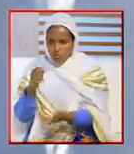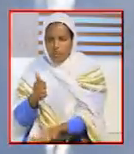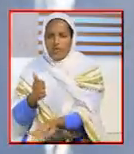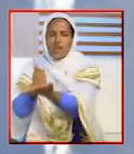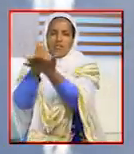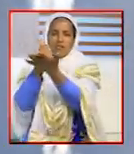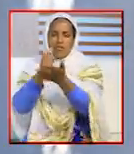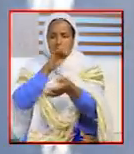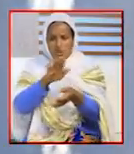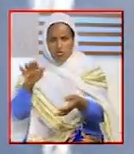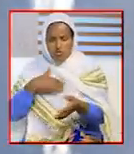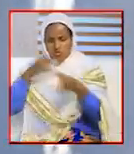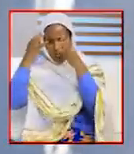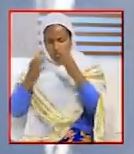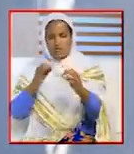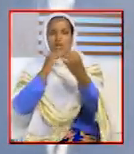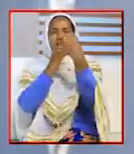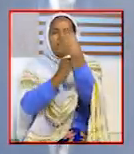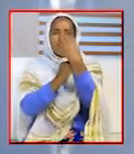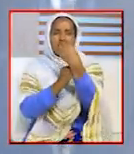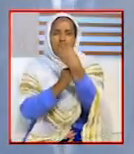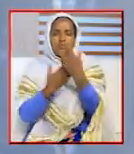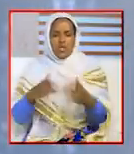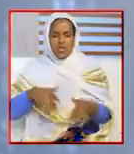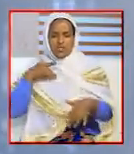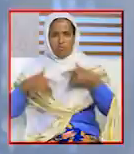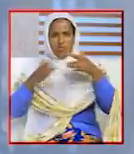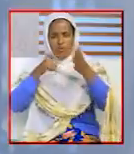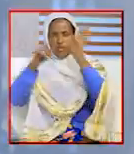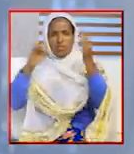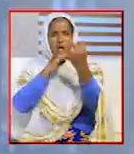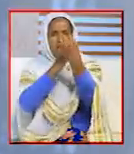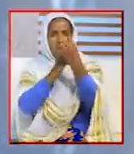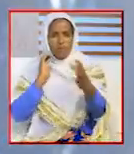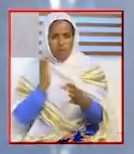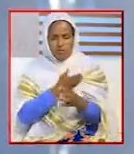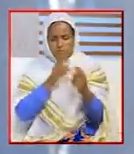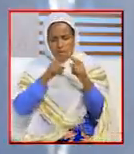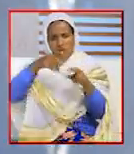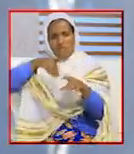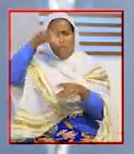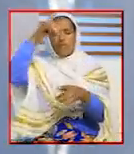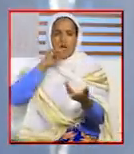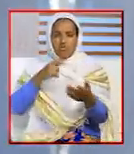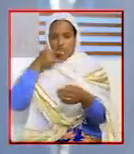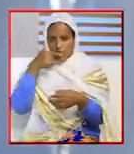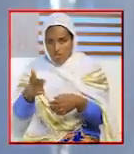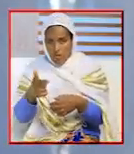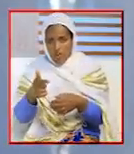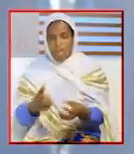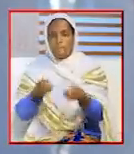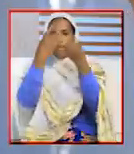መርዳት የልጆች የመወሰን አቅማቸው ለስሜታዊነት የመጋለጥ አቅማቸው በጣም ከፍተኛ ነው